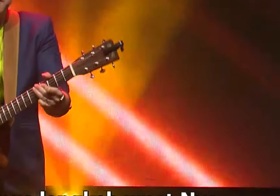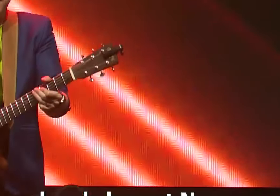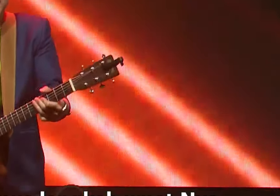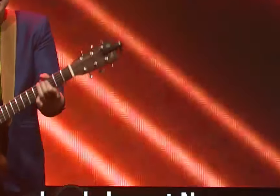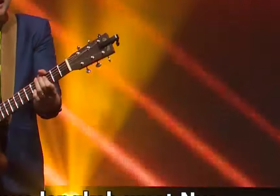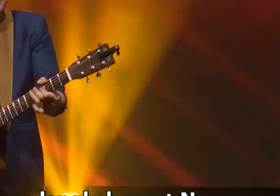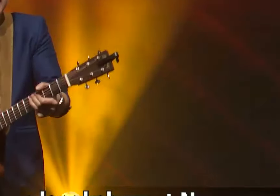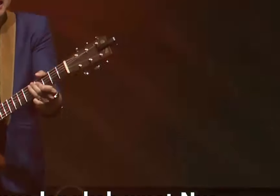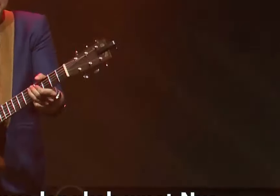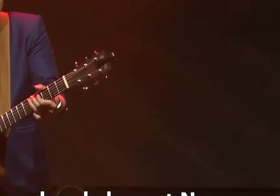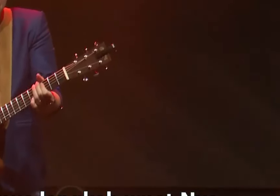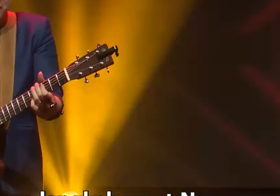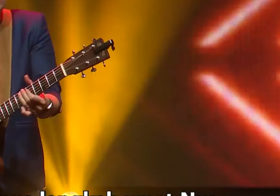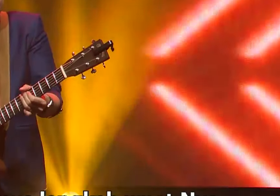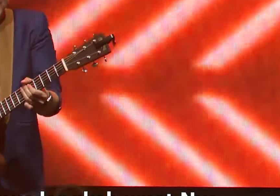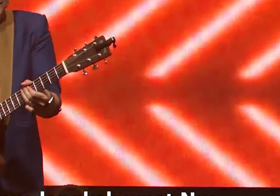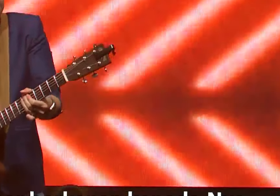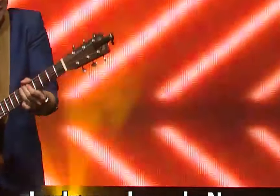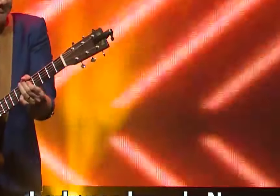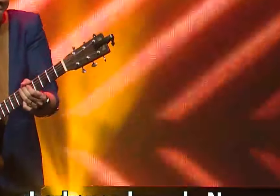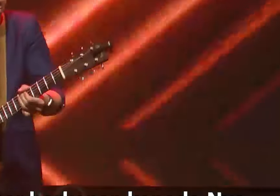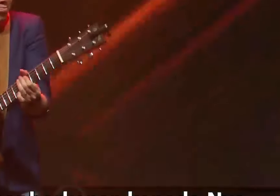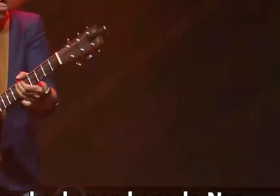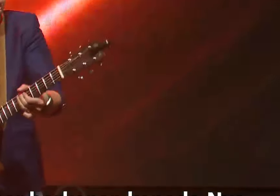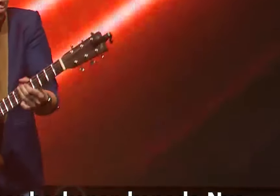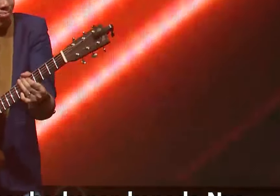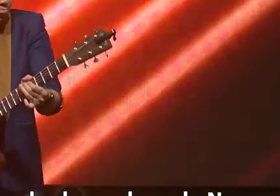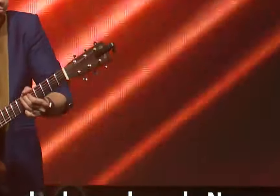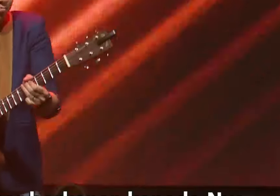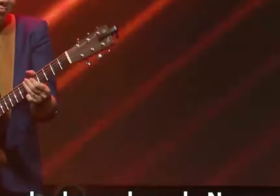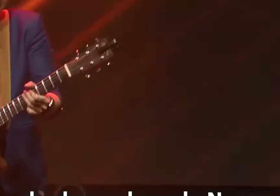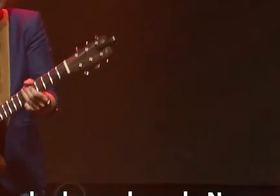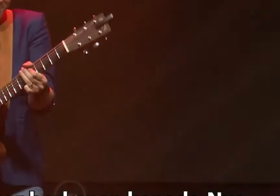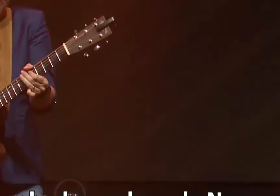menetapkan semua langkah umatnya